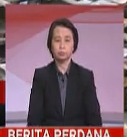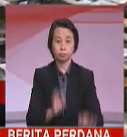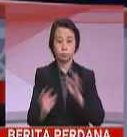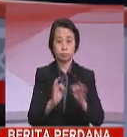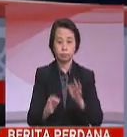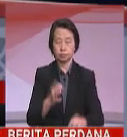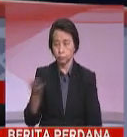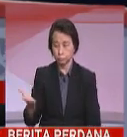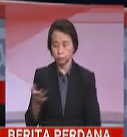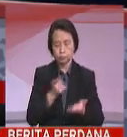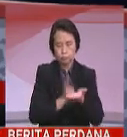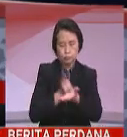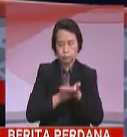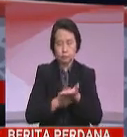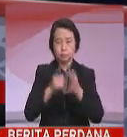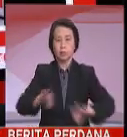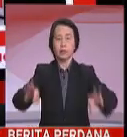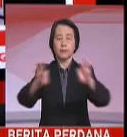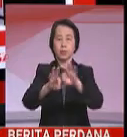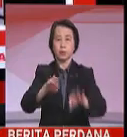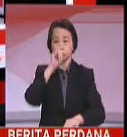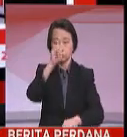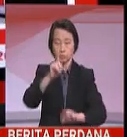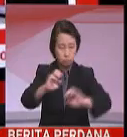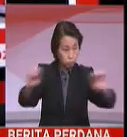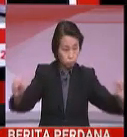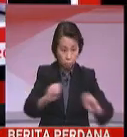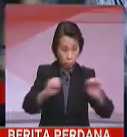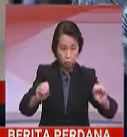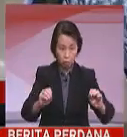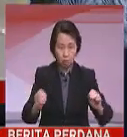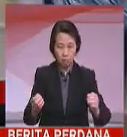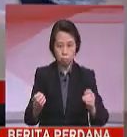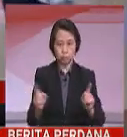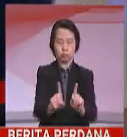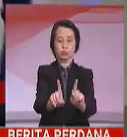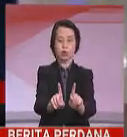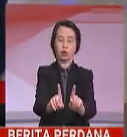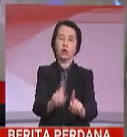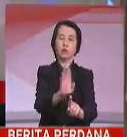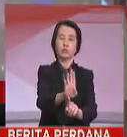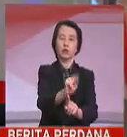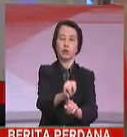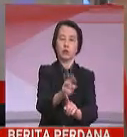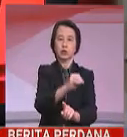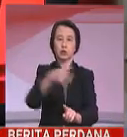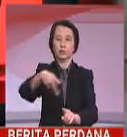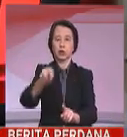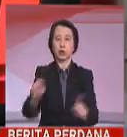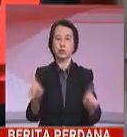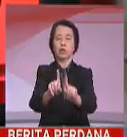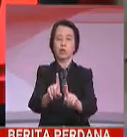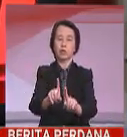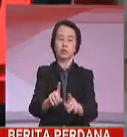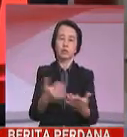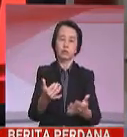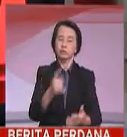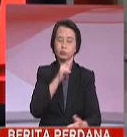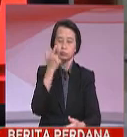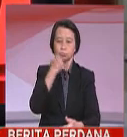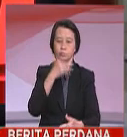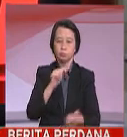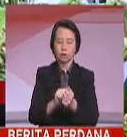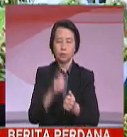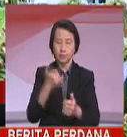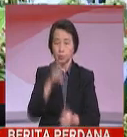Jelas Tan Sri Anwar, rundingan itu penting dalam memastikan tiada pertembungan antara calon PN dengan BN selain memastikan